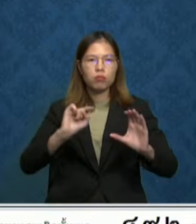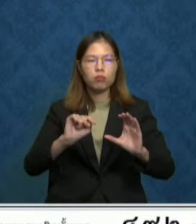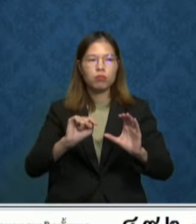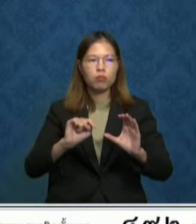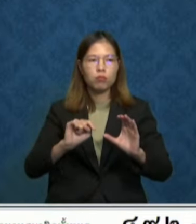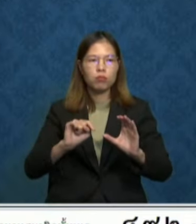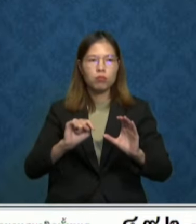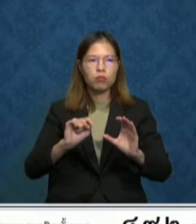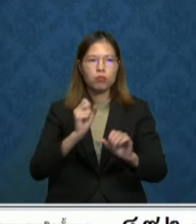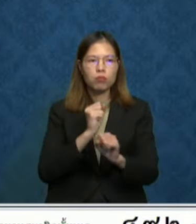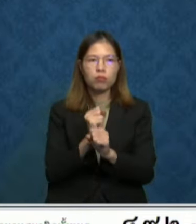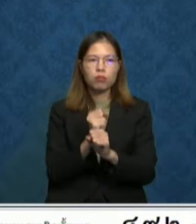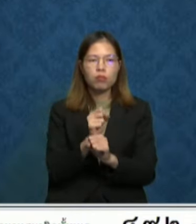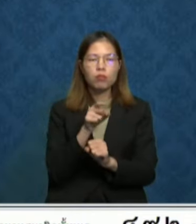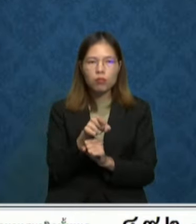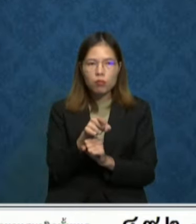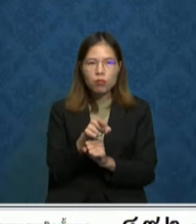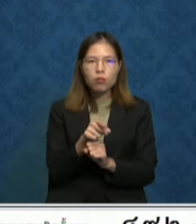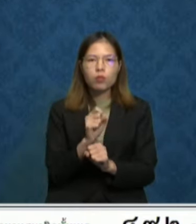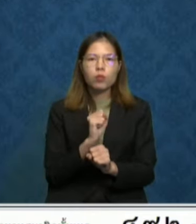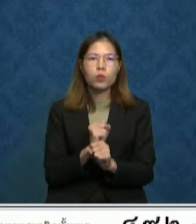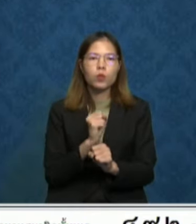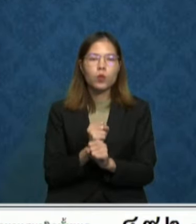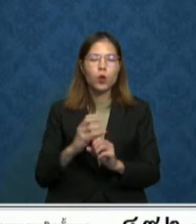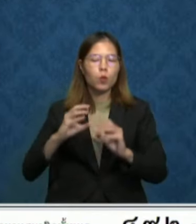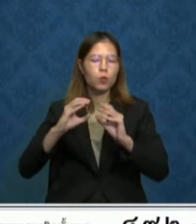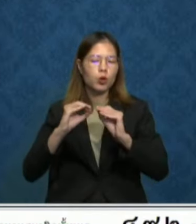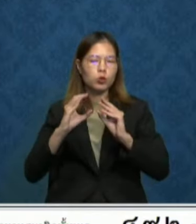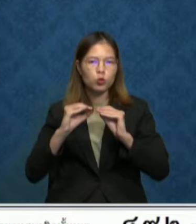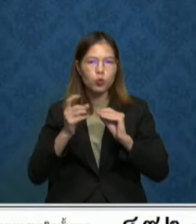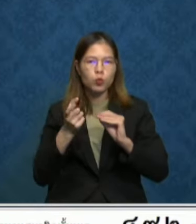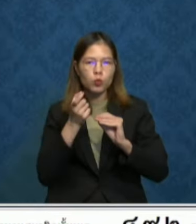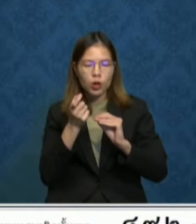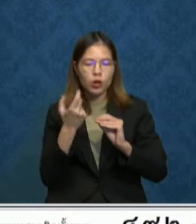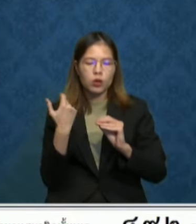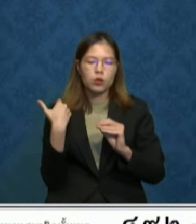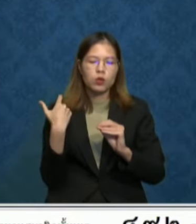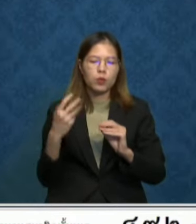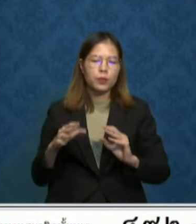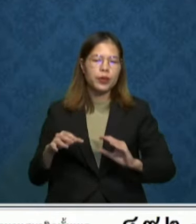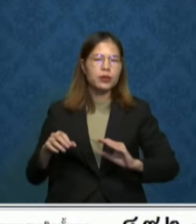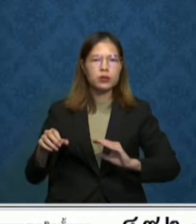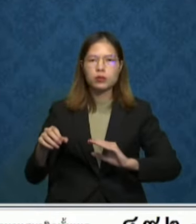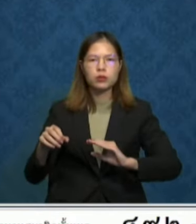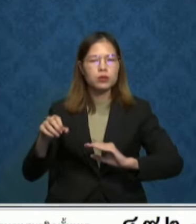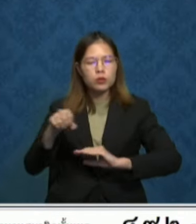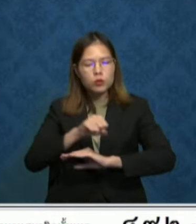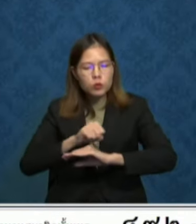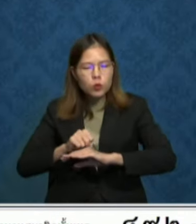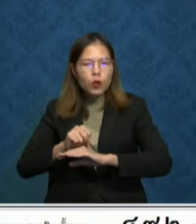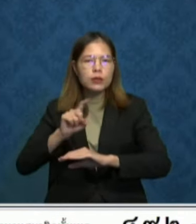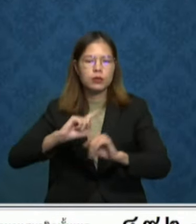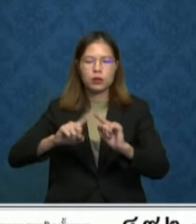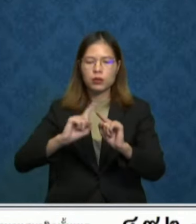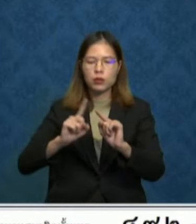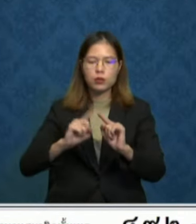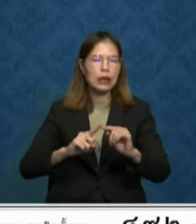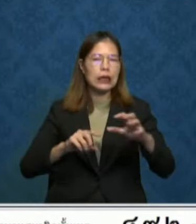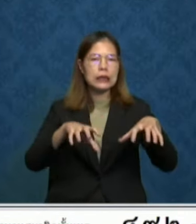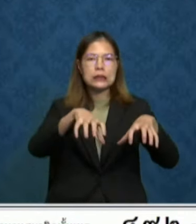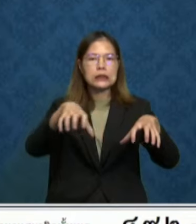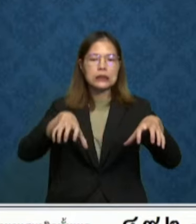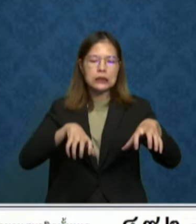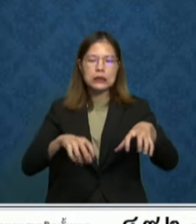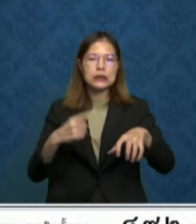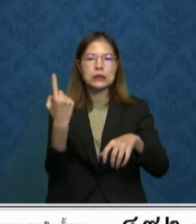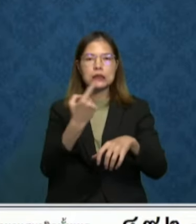คือโซนอาคารอนิกประสงค์ โซนหอประชุขนาดใหญ่โนส่วอนุรักษ์ โซนเดือนเพราะชำ โนสูนจักกลโดย